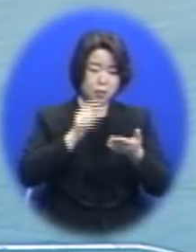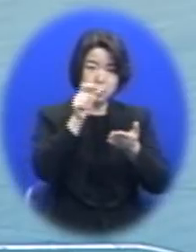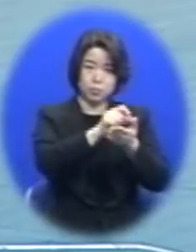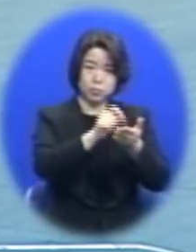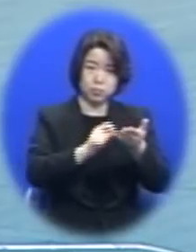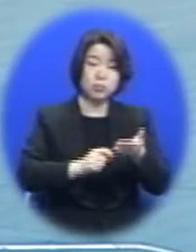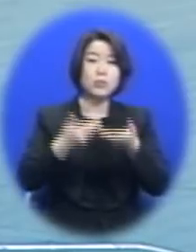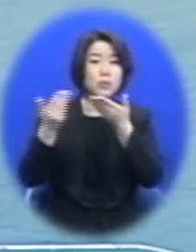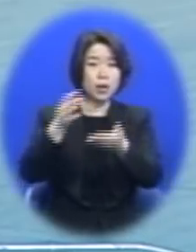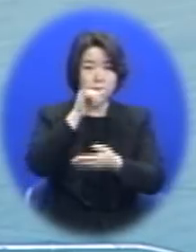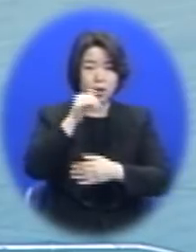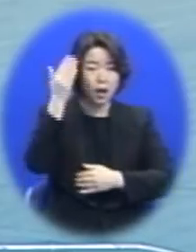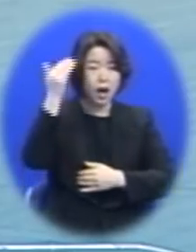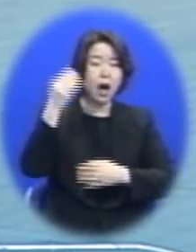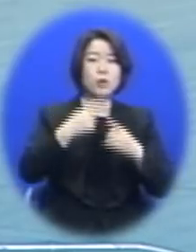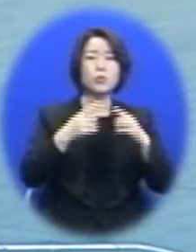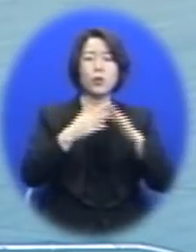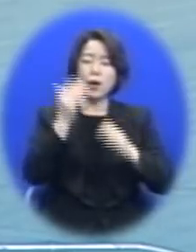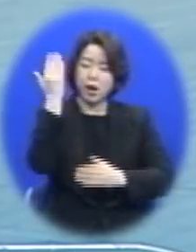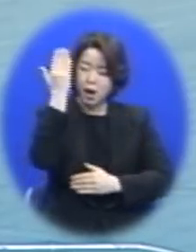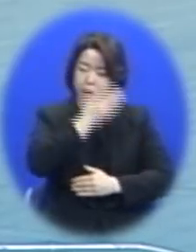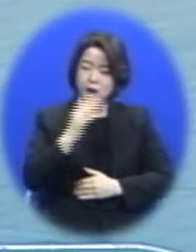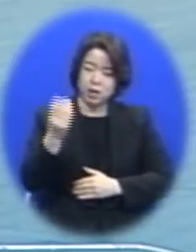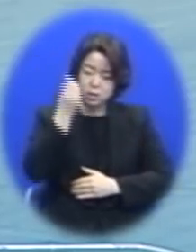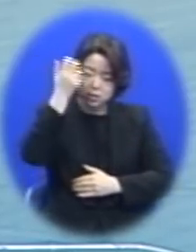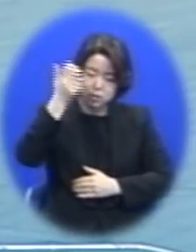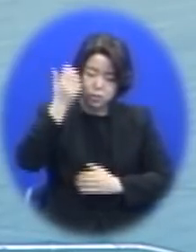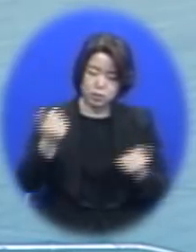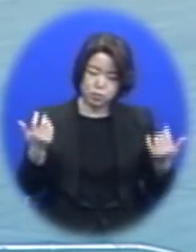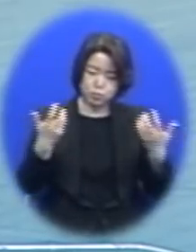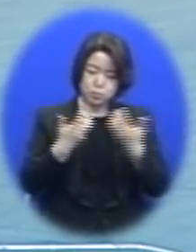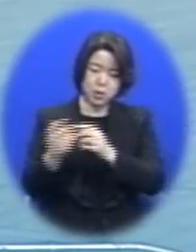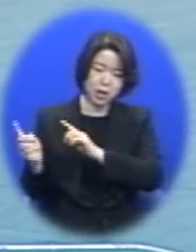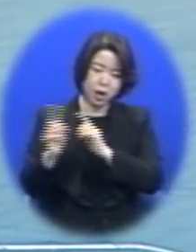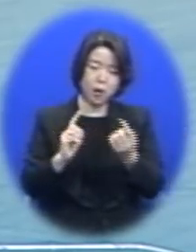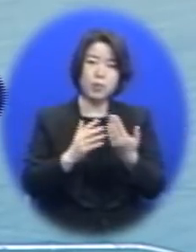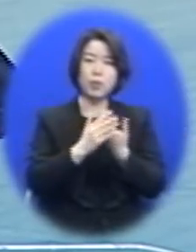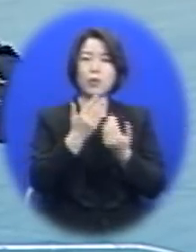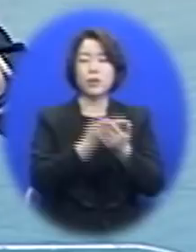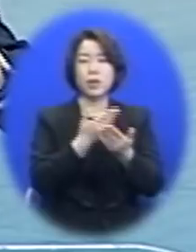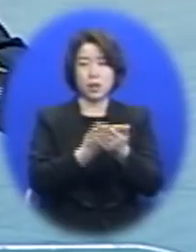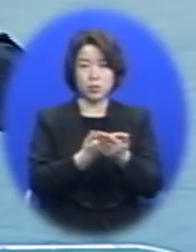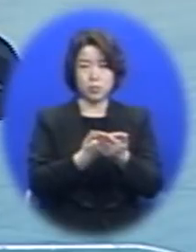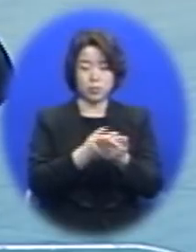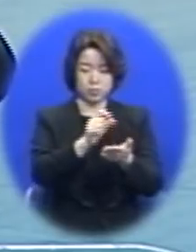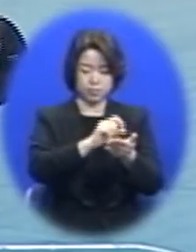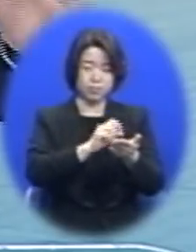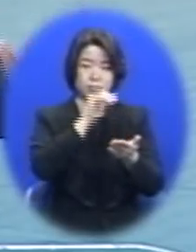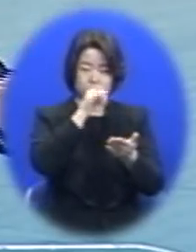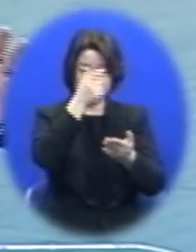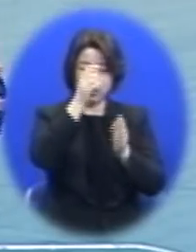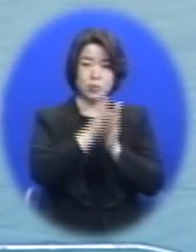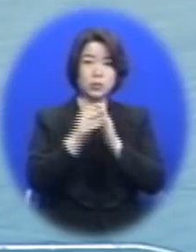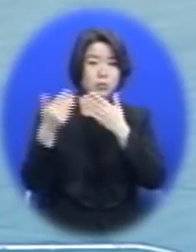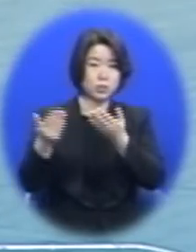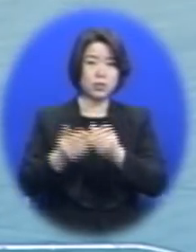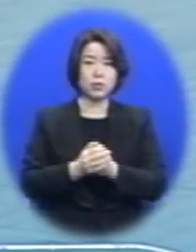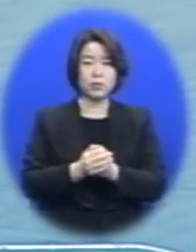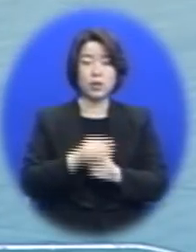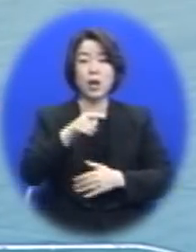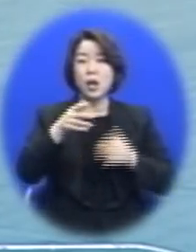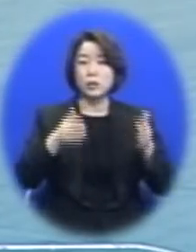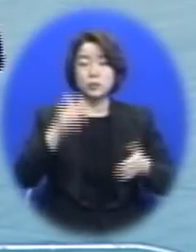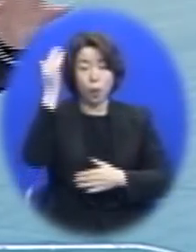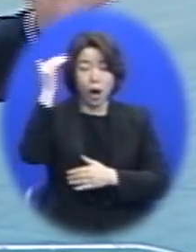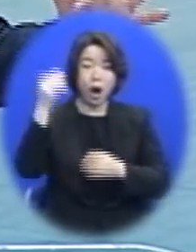한국교회가 정결해지고 성령의 충만함을 회복하게 되더라 근데 그 동안의 한국교회가 회계 많이 했어요